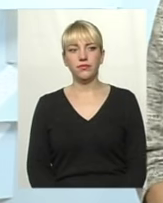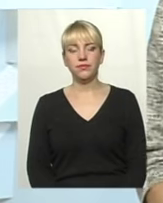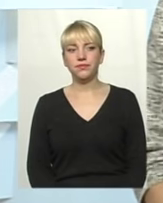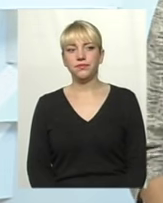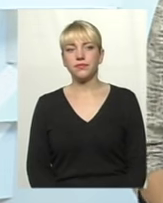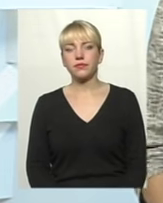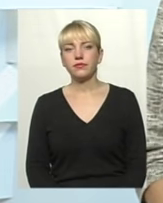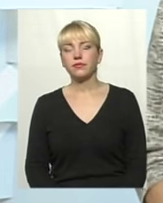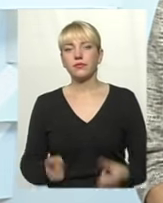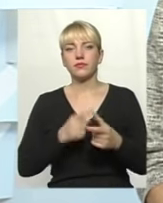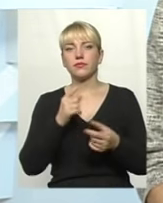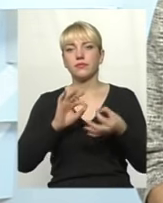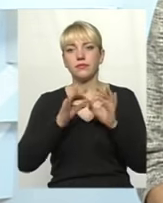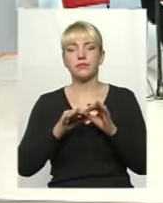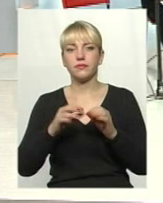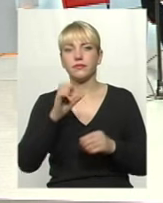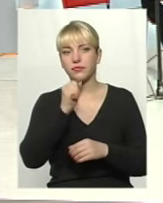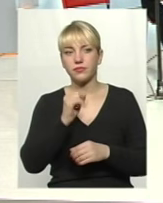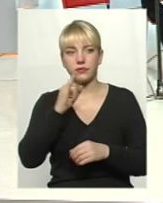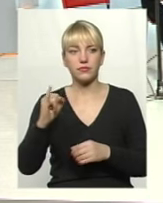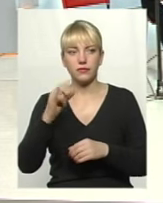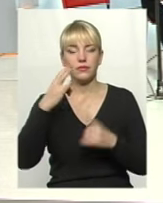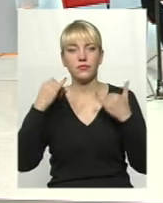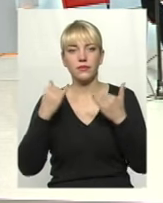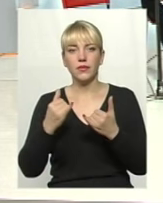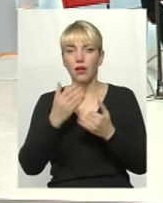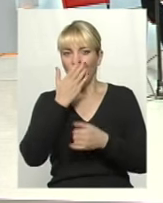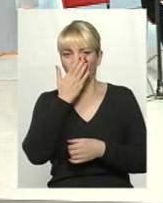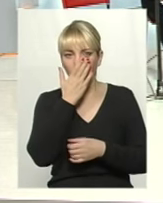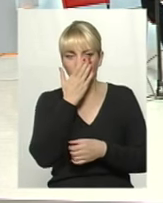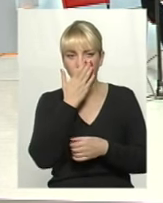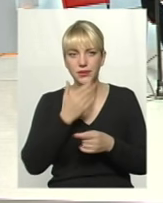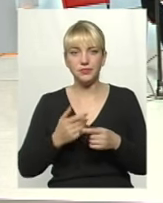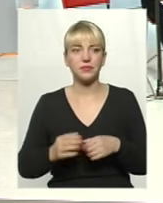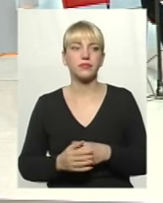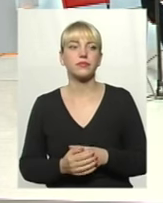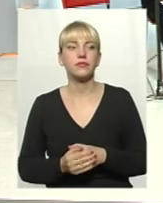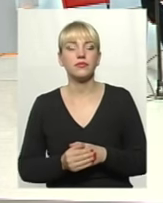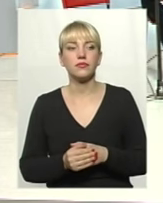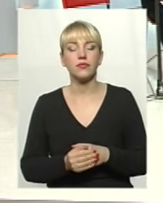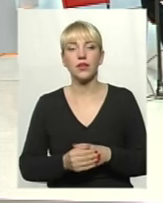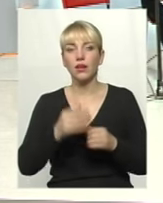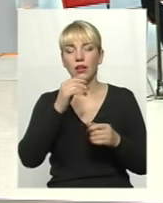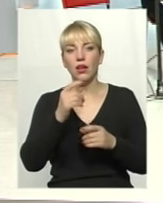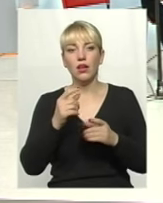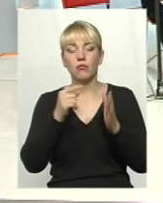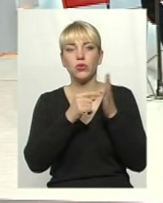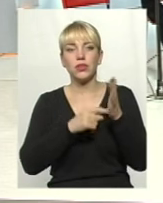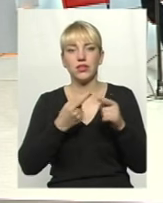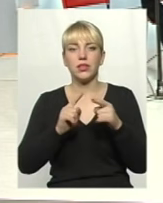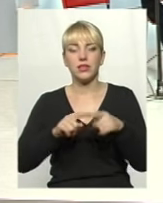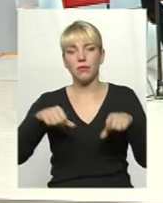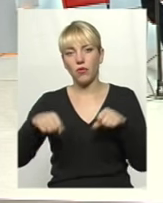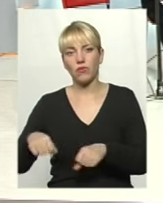Чи складно, Альберте Івановичу, на сьогодні от розділити ті повноваження? І чи готові